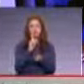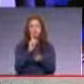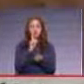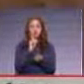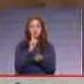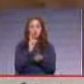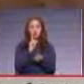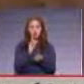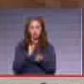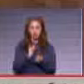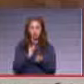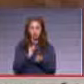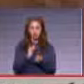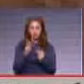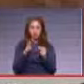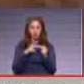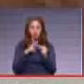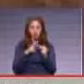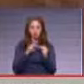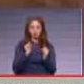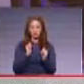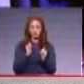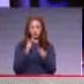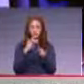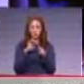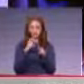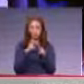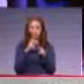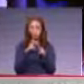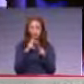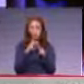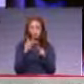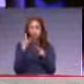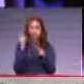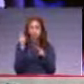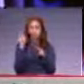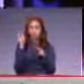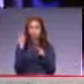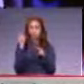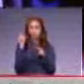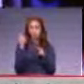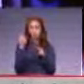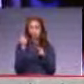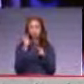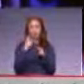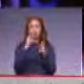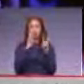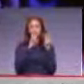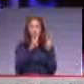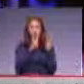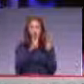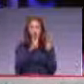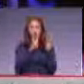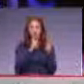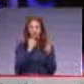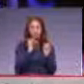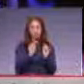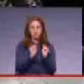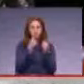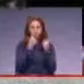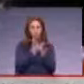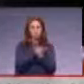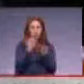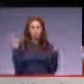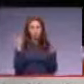بعد الثورة. وبعد ما كان المسلسل 15 حلقة تم إيقاف وصدرت التعليمات، كان